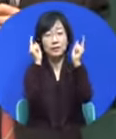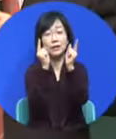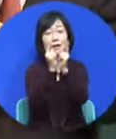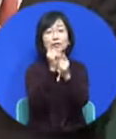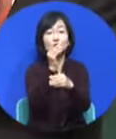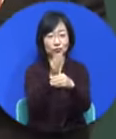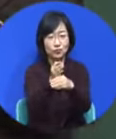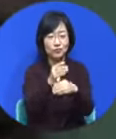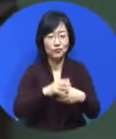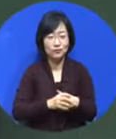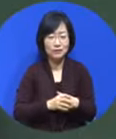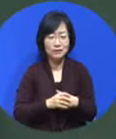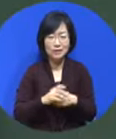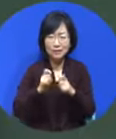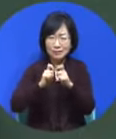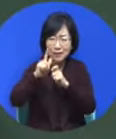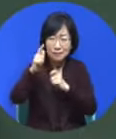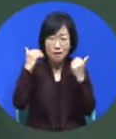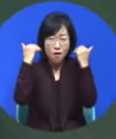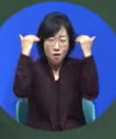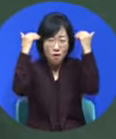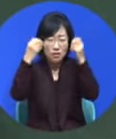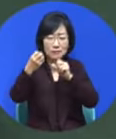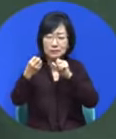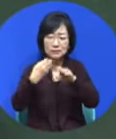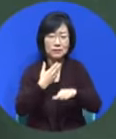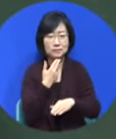람들이 답 잘 못받고